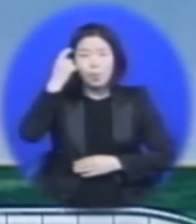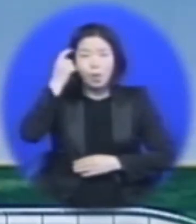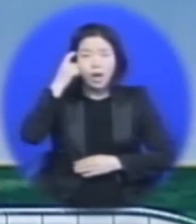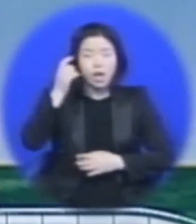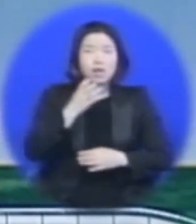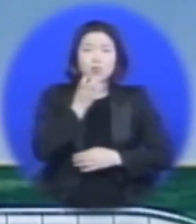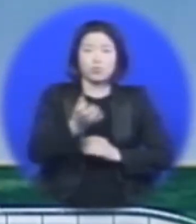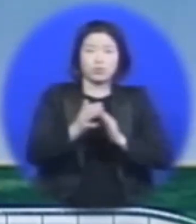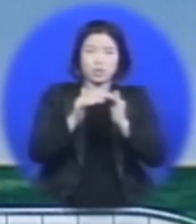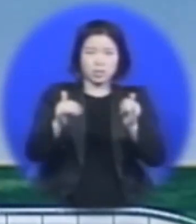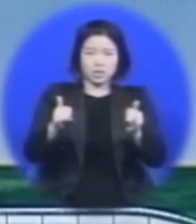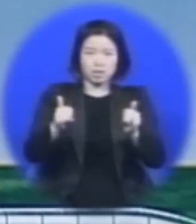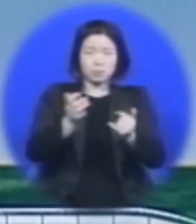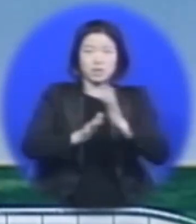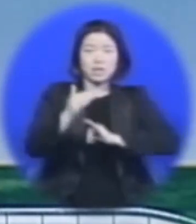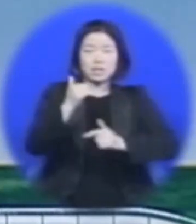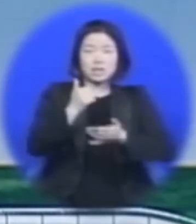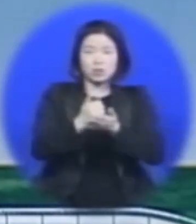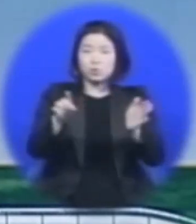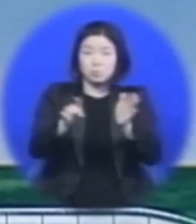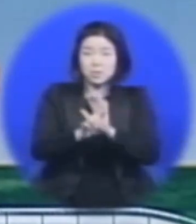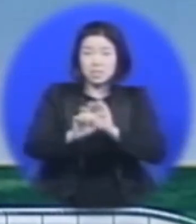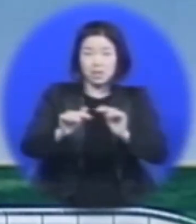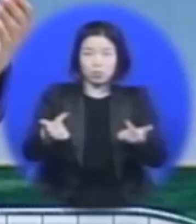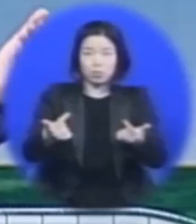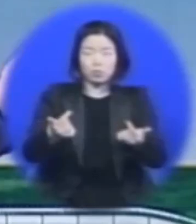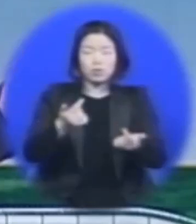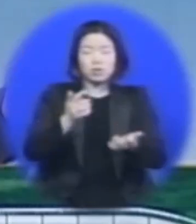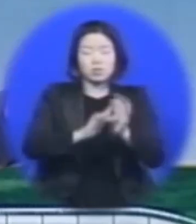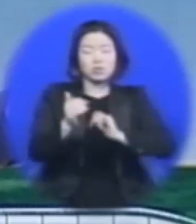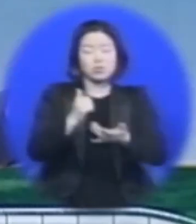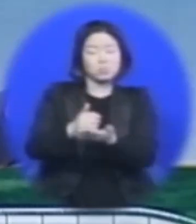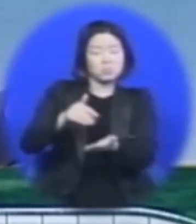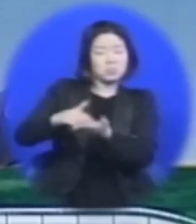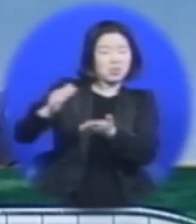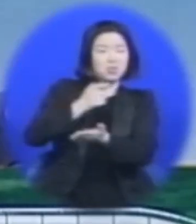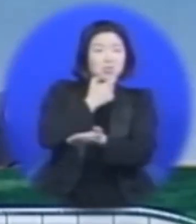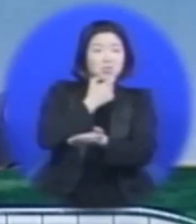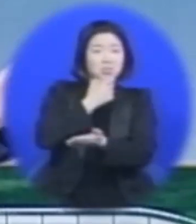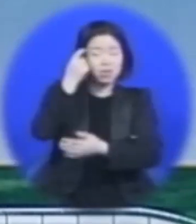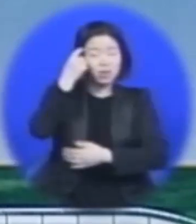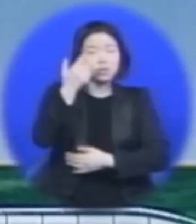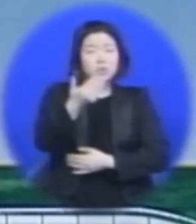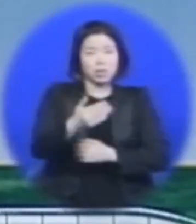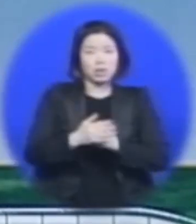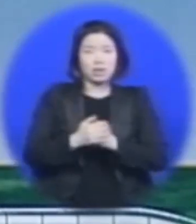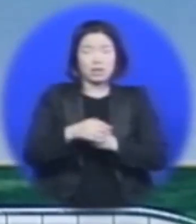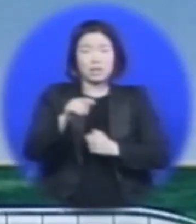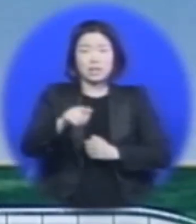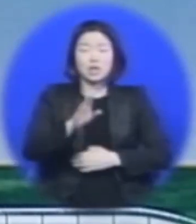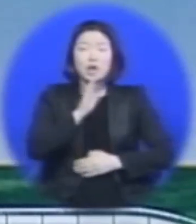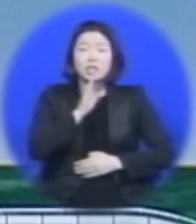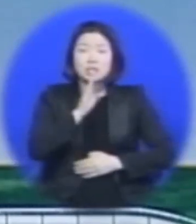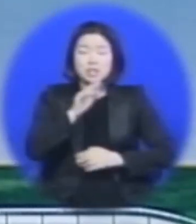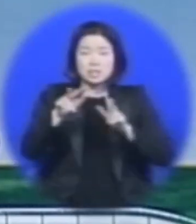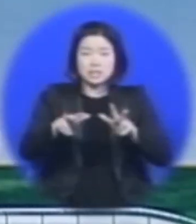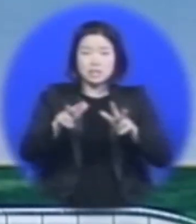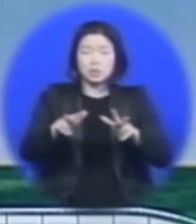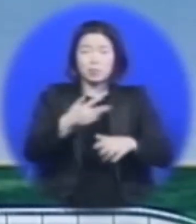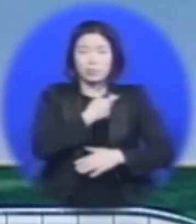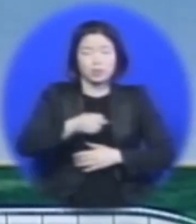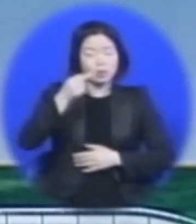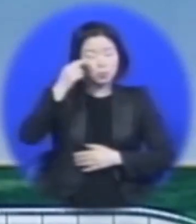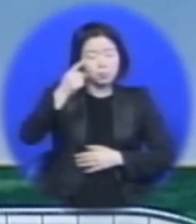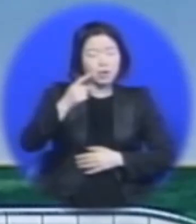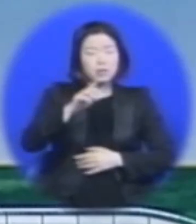유대인들이 예수님을 믿지 않고 예수님을 했느냐 하는 것입 이것이 지금 사도바울이 말씀하고